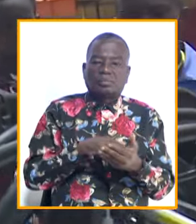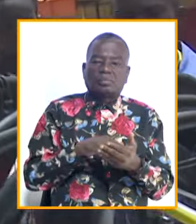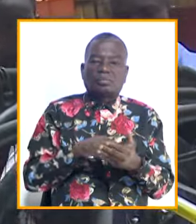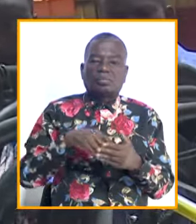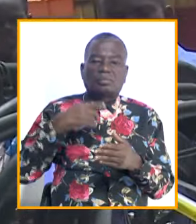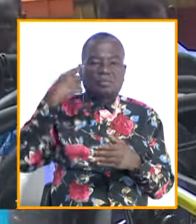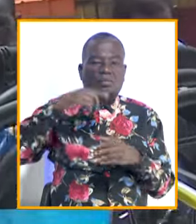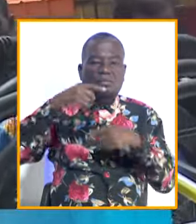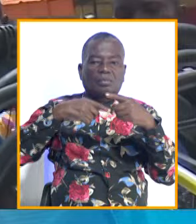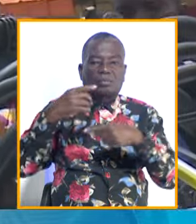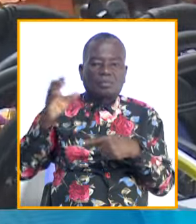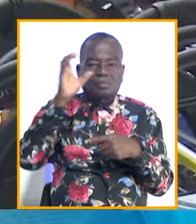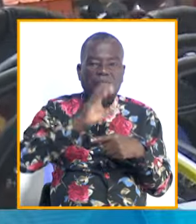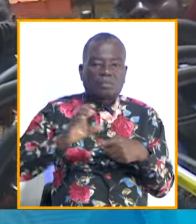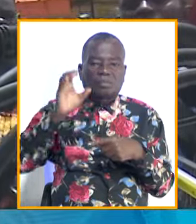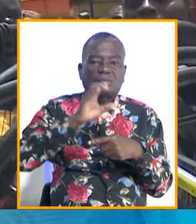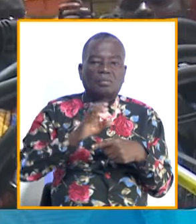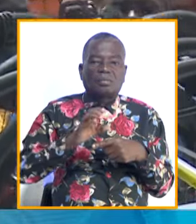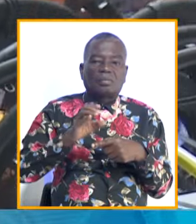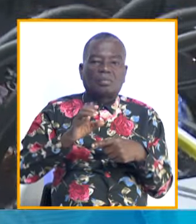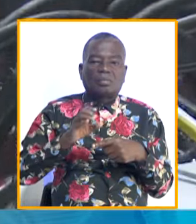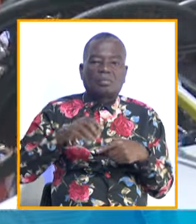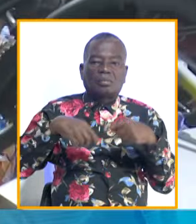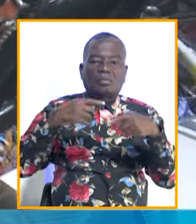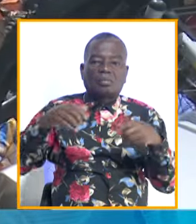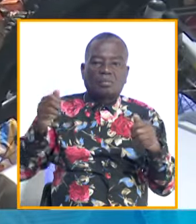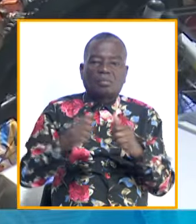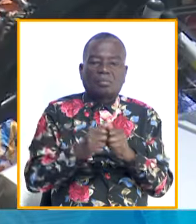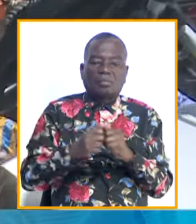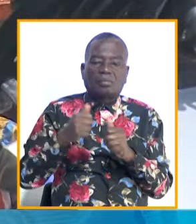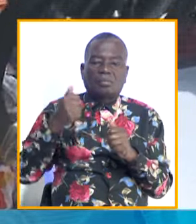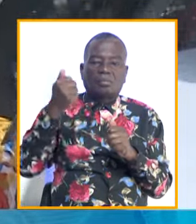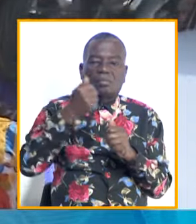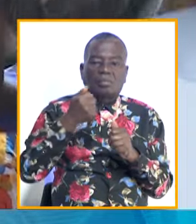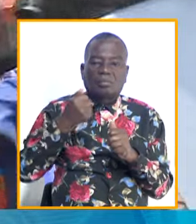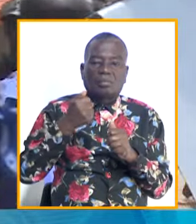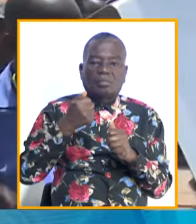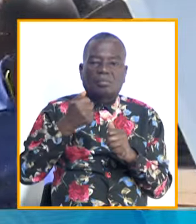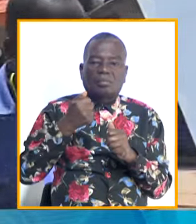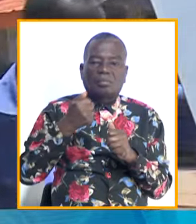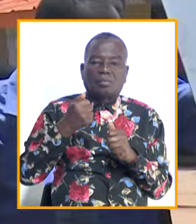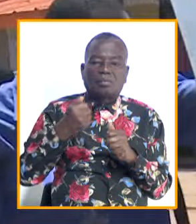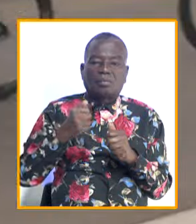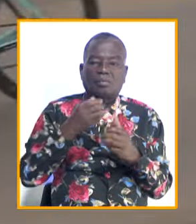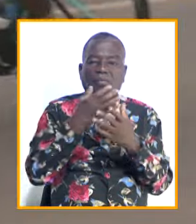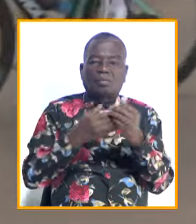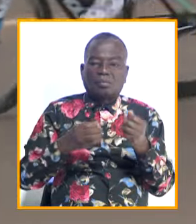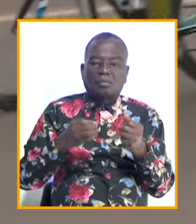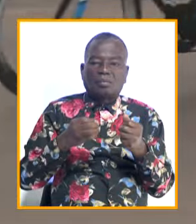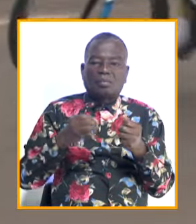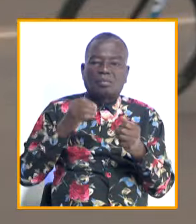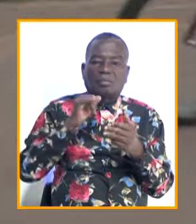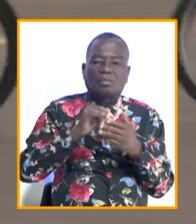fallu aller chercher dans leur trip. Et il est parti avec son coéquipier en appui chauffeur pour augmenter les écarts. Bon. Il